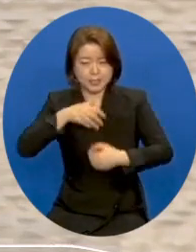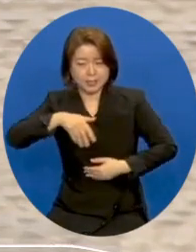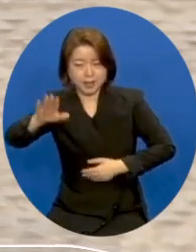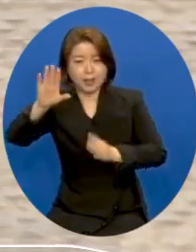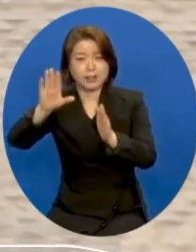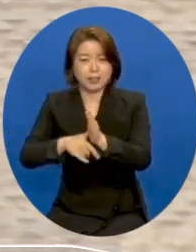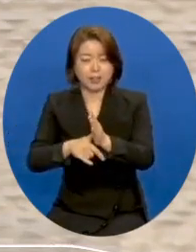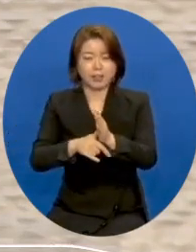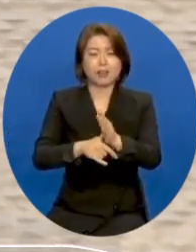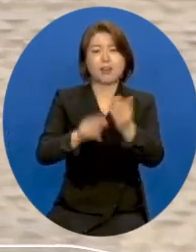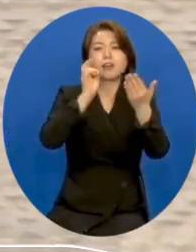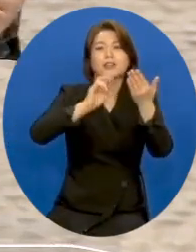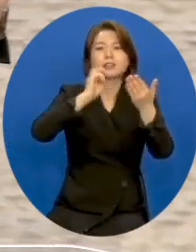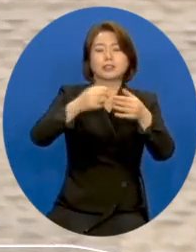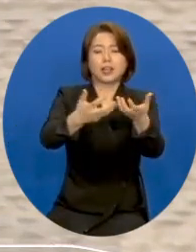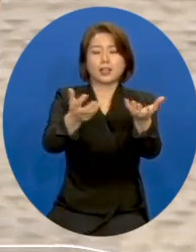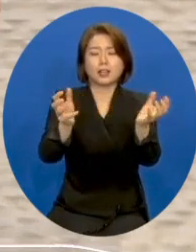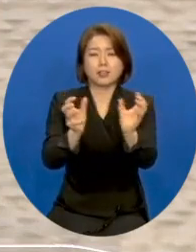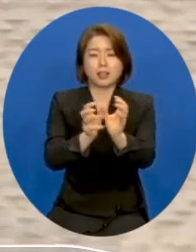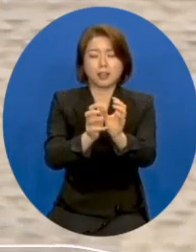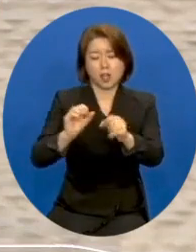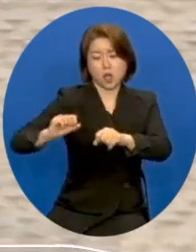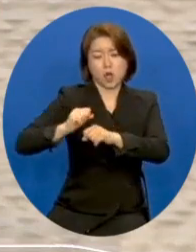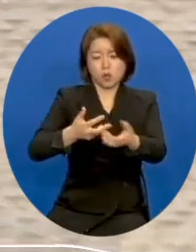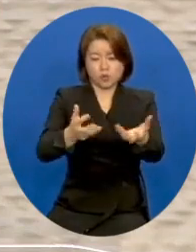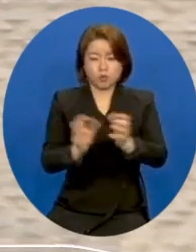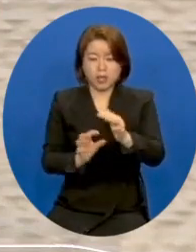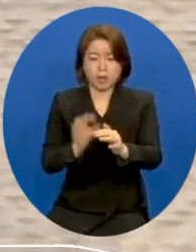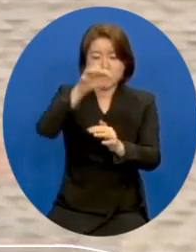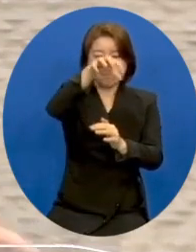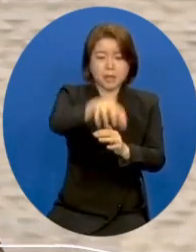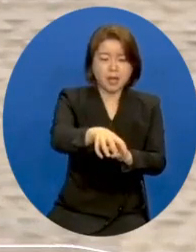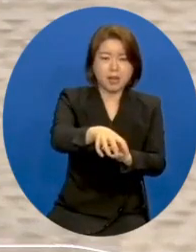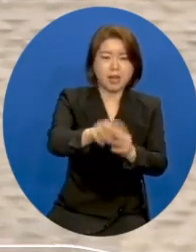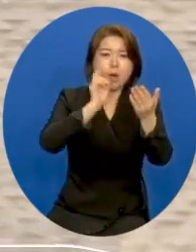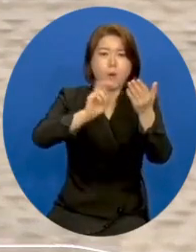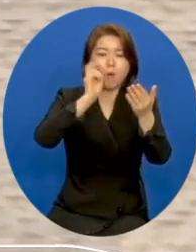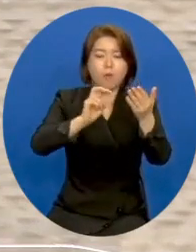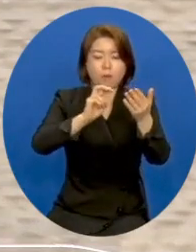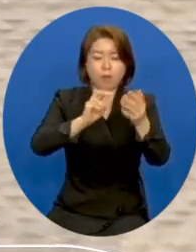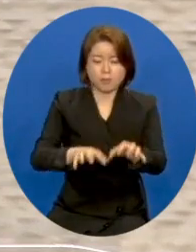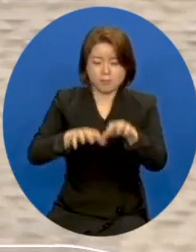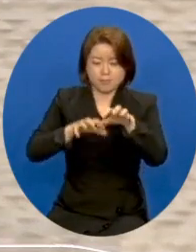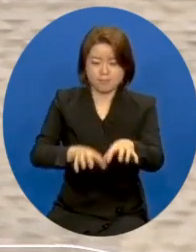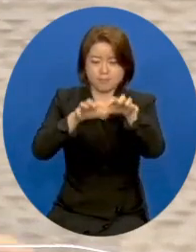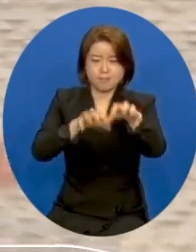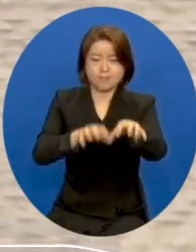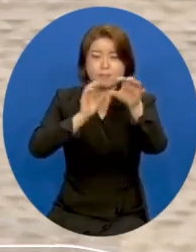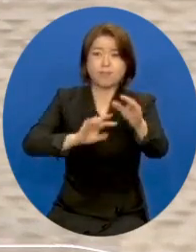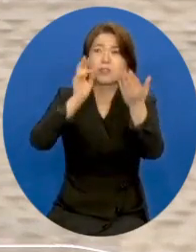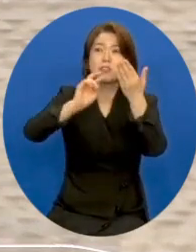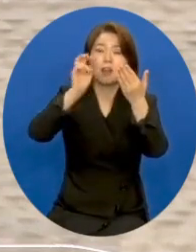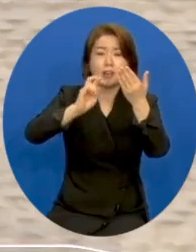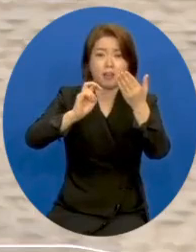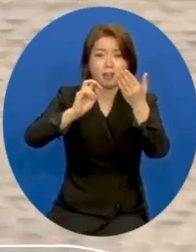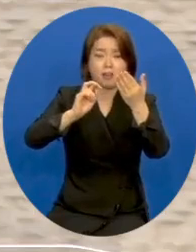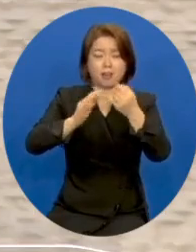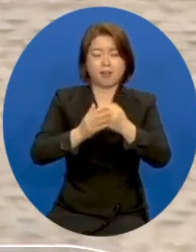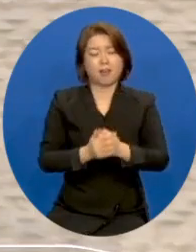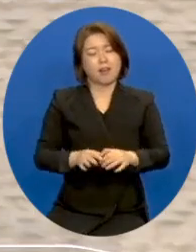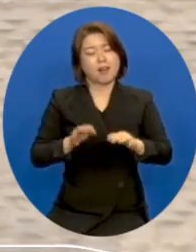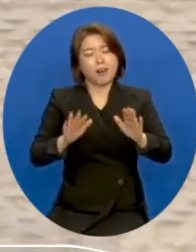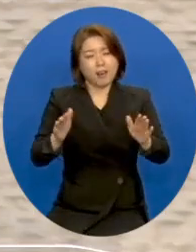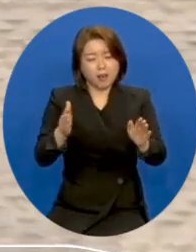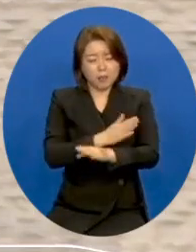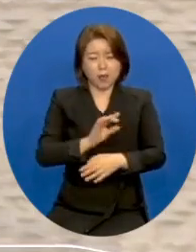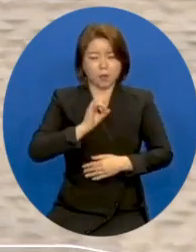찬양대를 군대 맨 앞에 세워 하나님을 찬양하면서 나갑니다. 이제는 진짜 오직